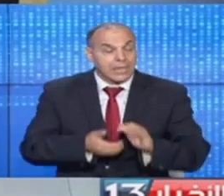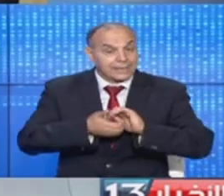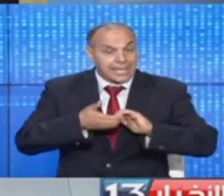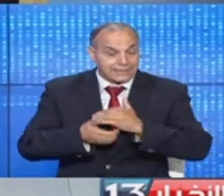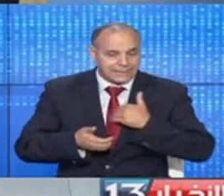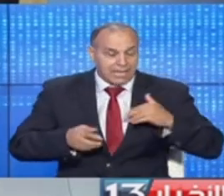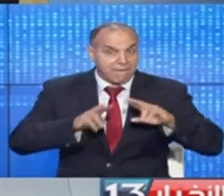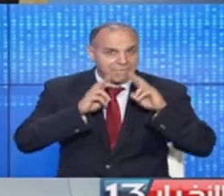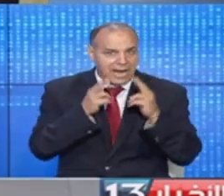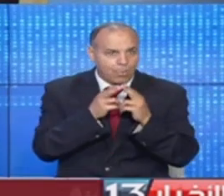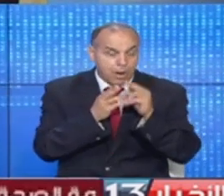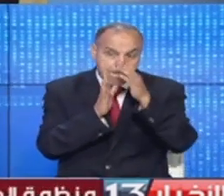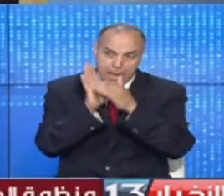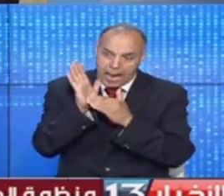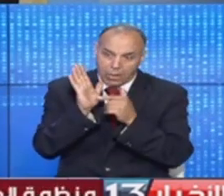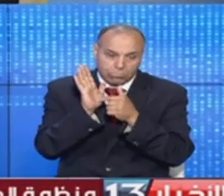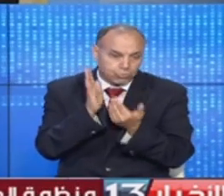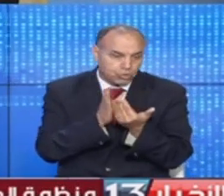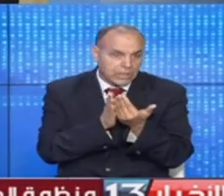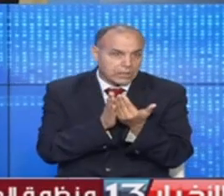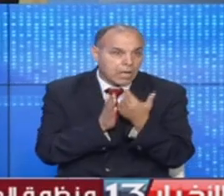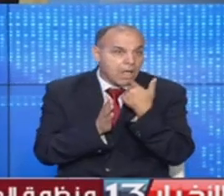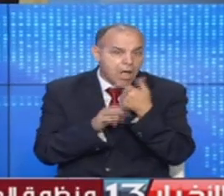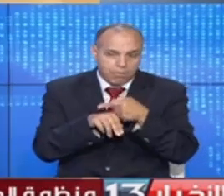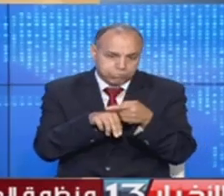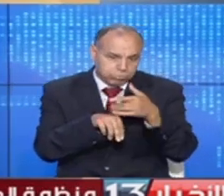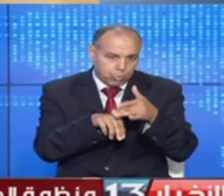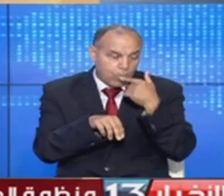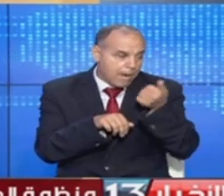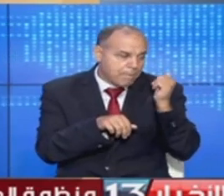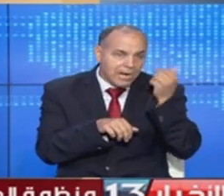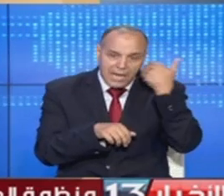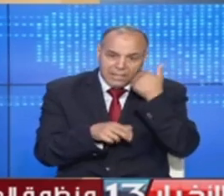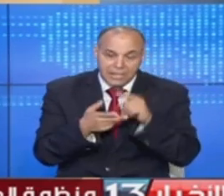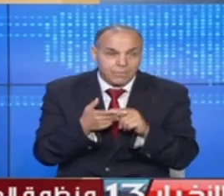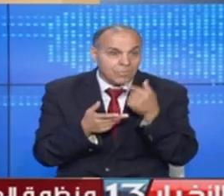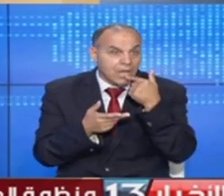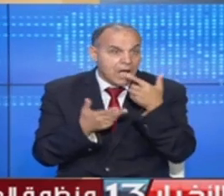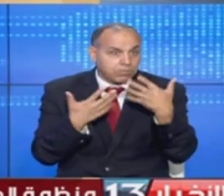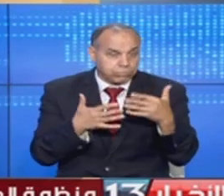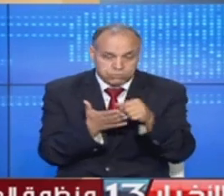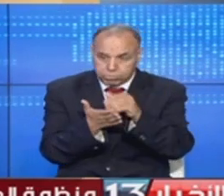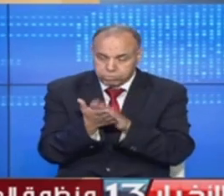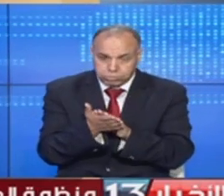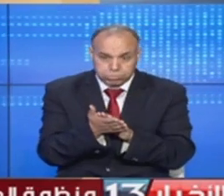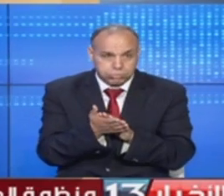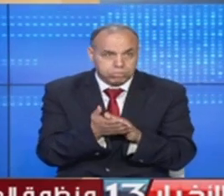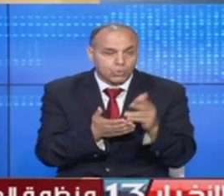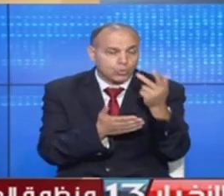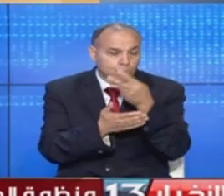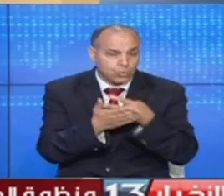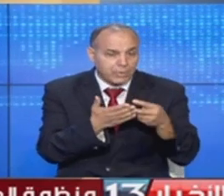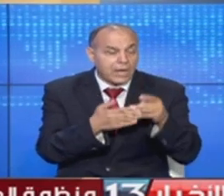الصحه العالميه في بيانات محدثا اشارتها في وقت متاخر من امس الاثنين انه تم تسجيل قرابه المليون